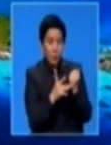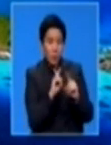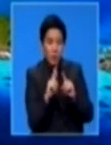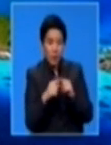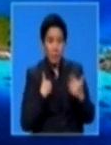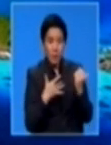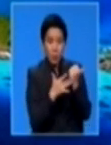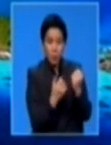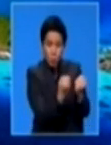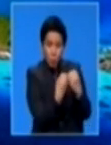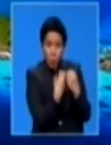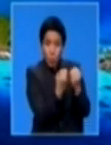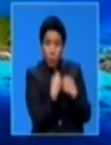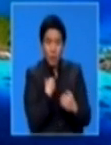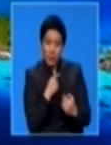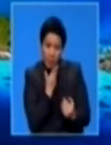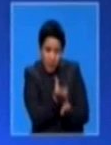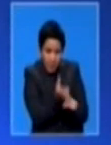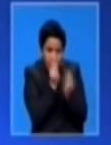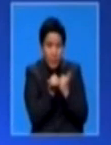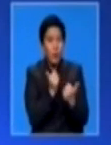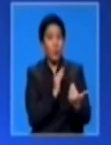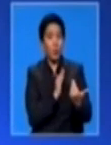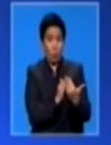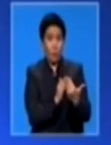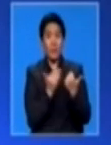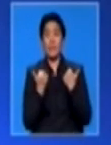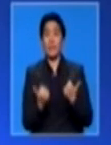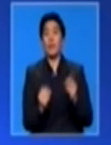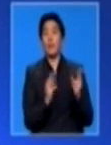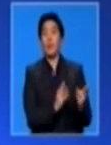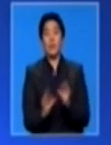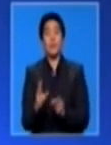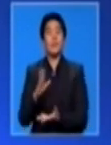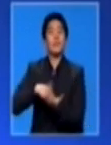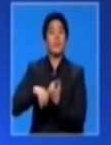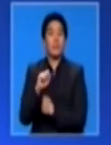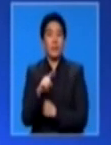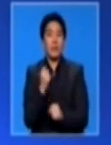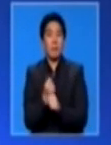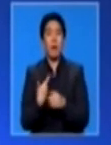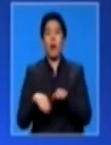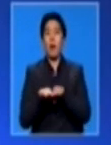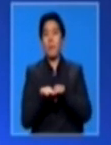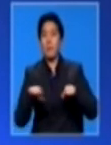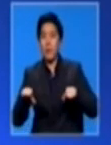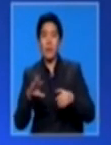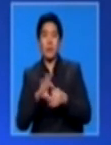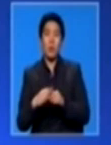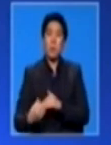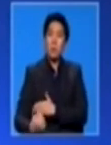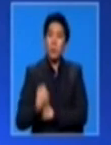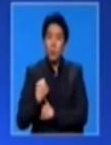านจากต่างประเทศได้โดยตรงนะครับสำหรับมาตรการทางเศรษฐกิจนอกจากการสร้างเสถียรภาพด้วยการรักษา